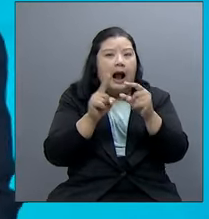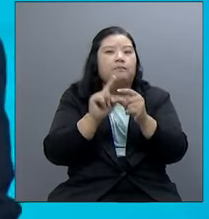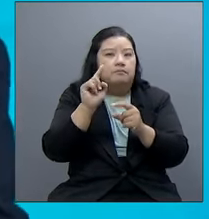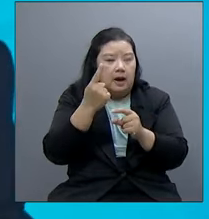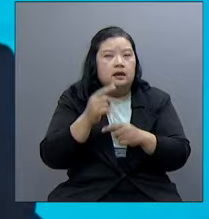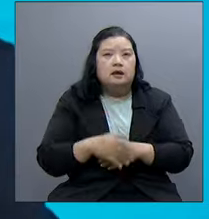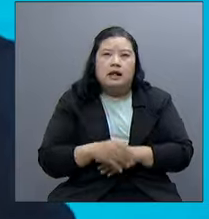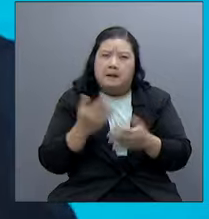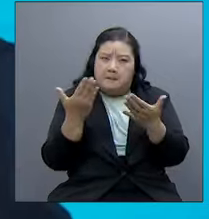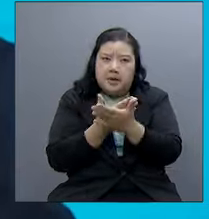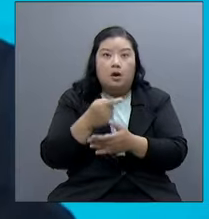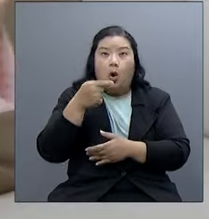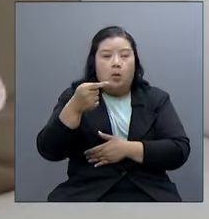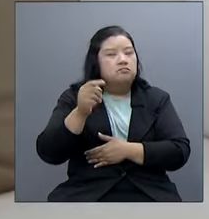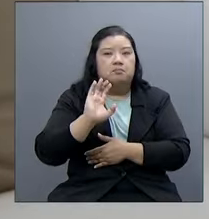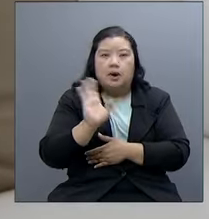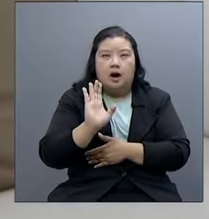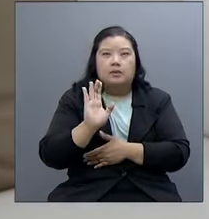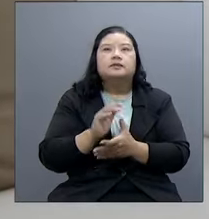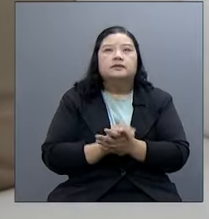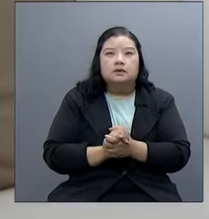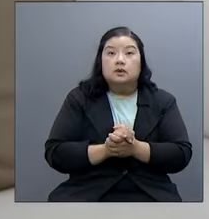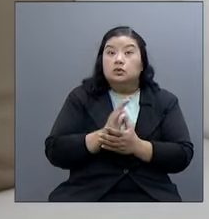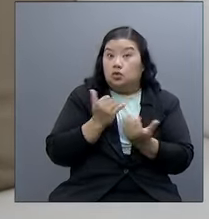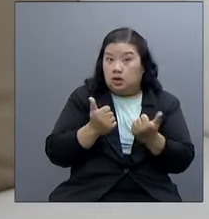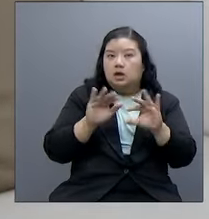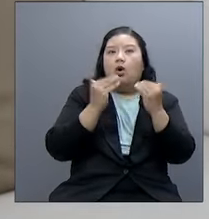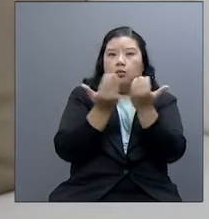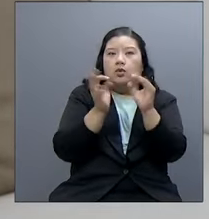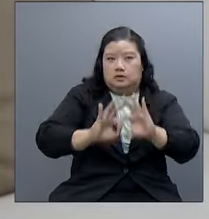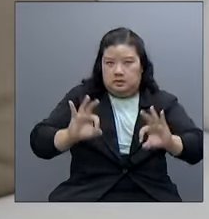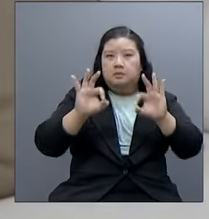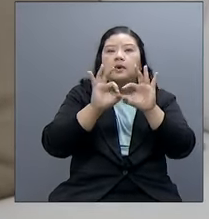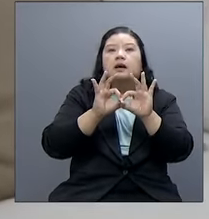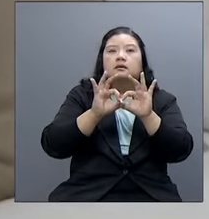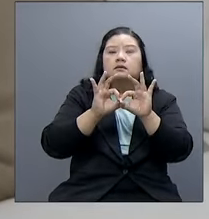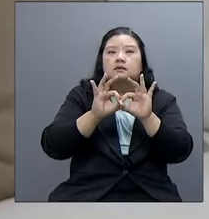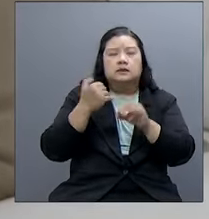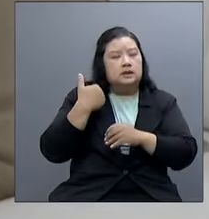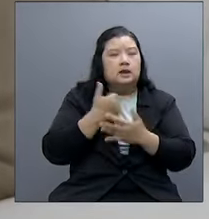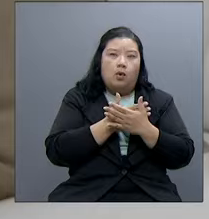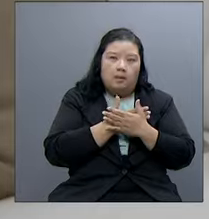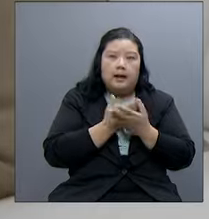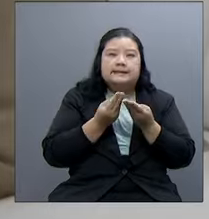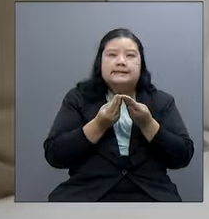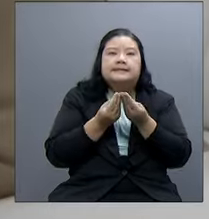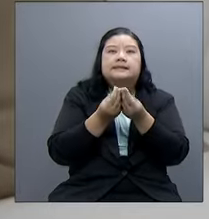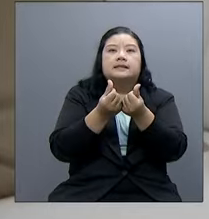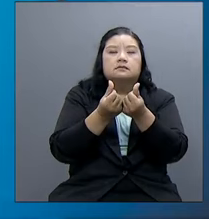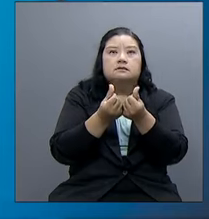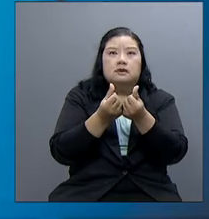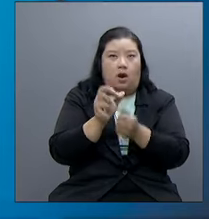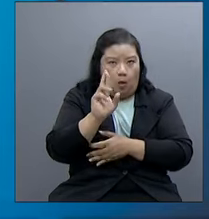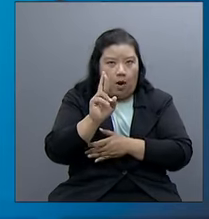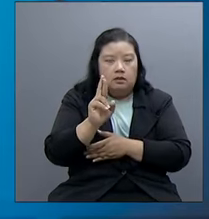และลใช้คำพูดที่ด-ดูแงครับโดยเฉพะสถาบนข้อบครัวเป็คามสัมพันธที่ละเอียดอ่อนมากๆควรรมัรระวงคำ